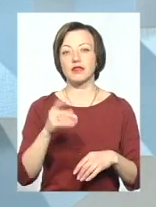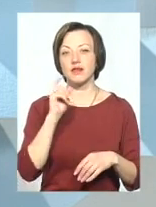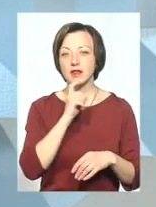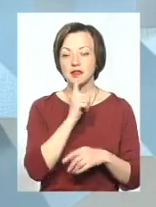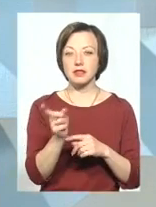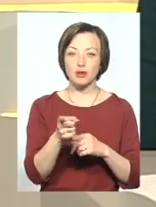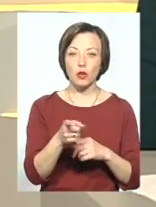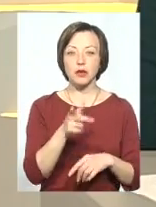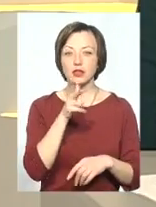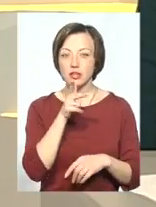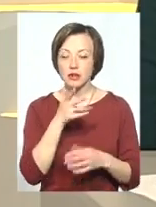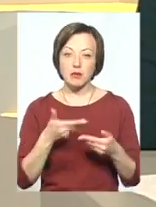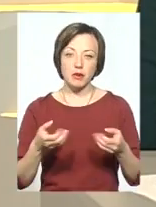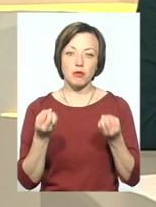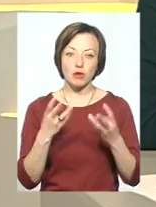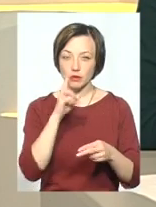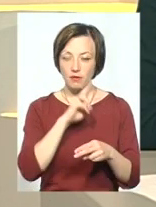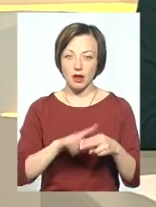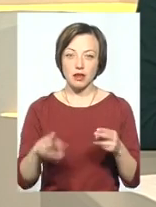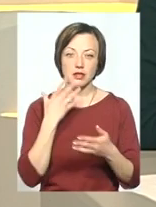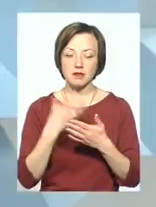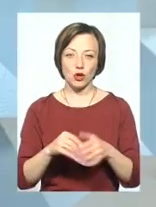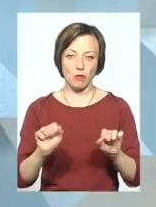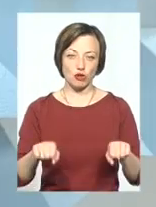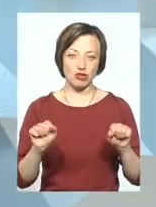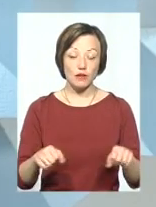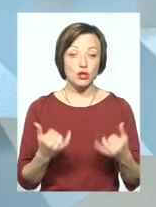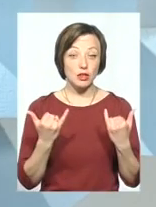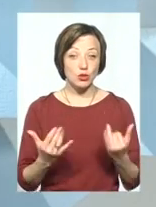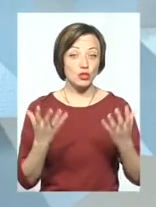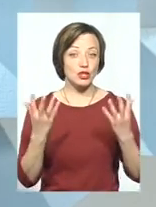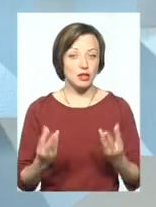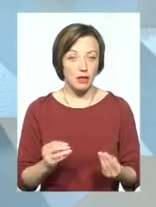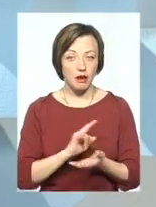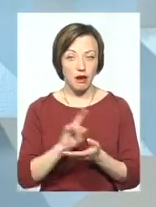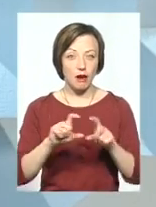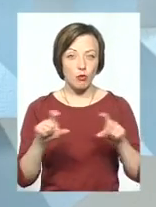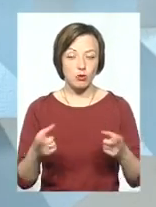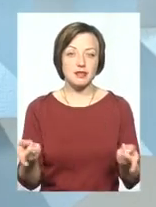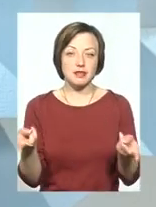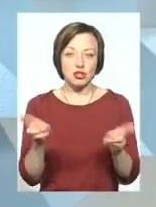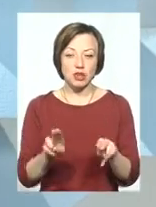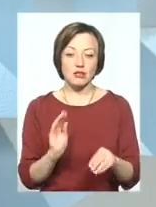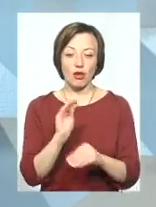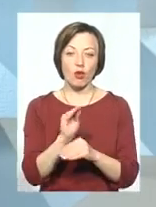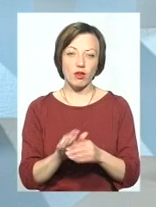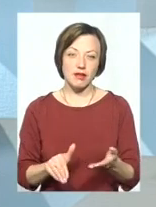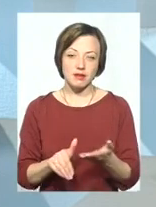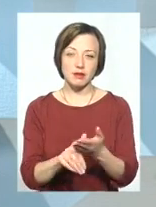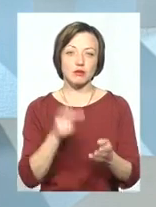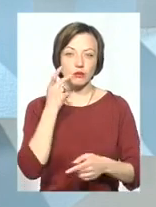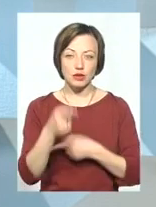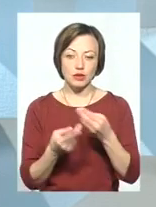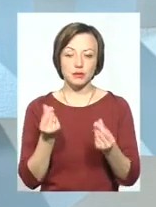Тернополю, Чернівцям. Ми просто втратили свої можливості. І на сьогоднішній день аеропорт так і залишається дотаційним. Постійно